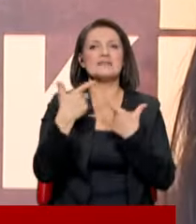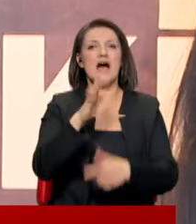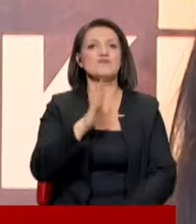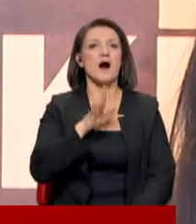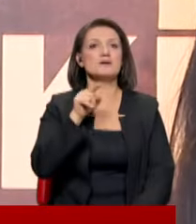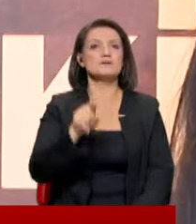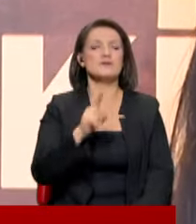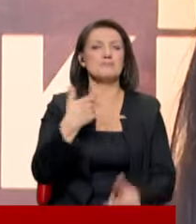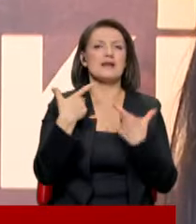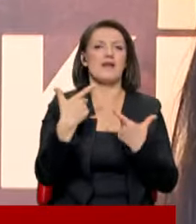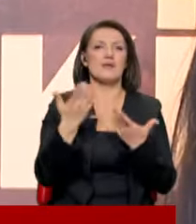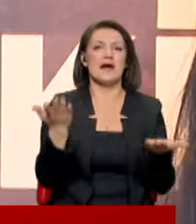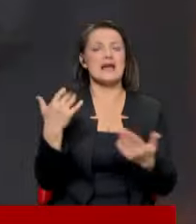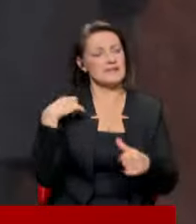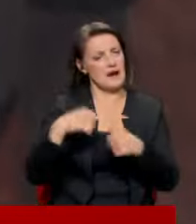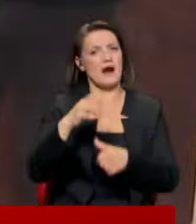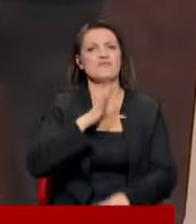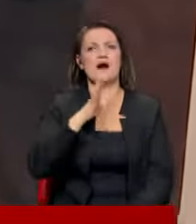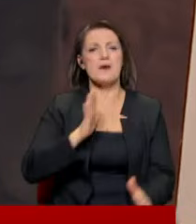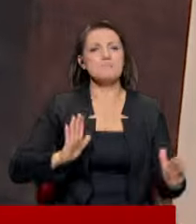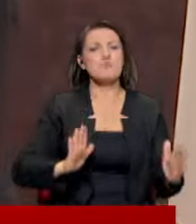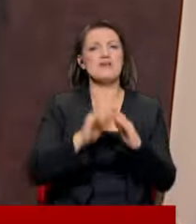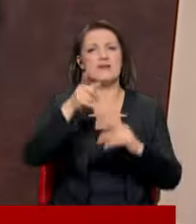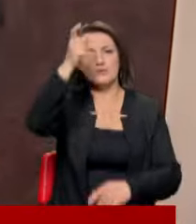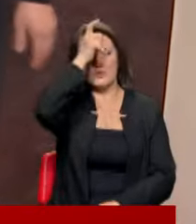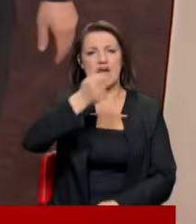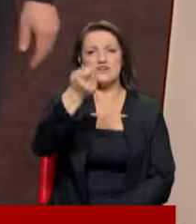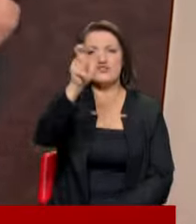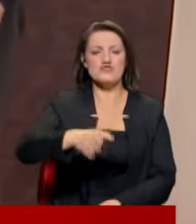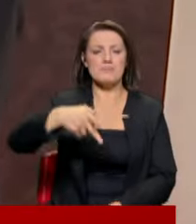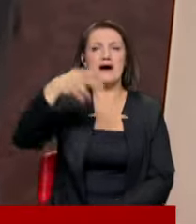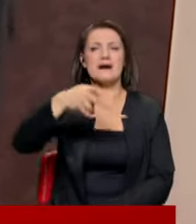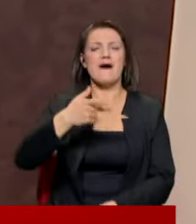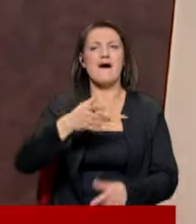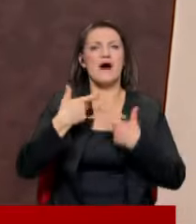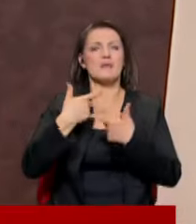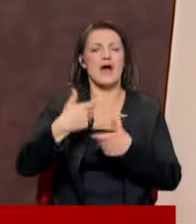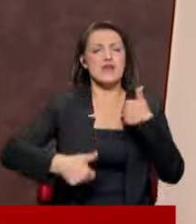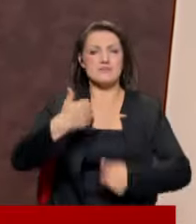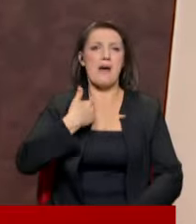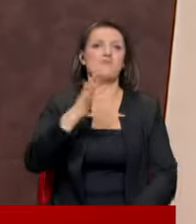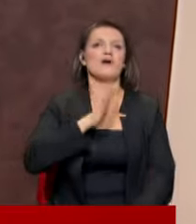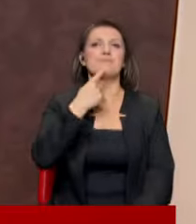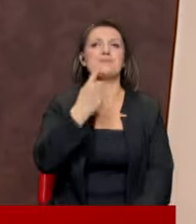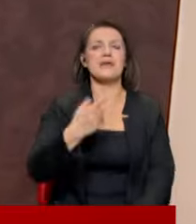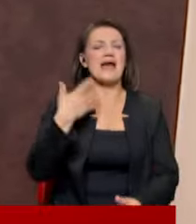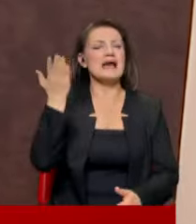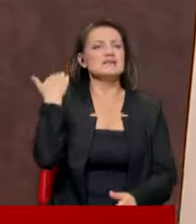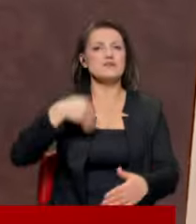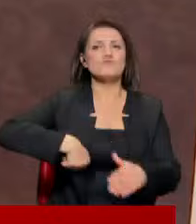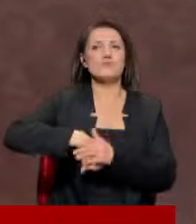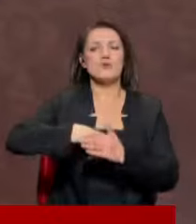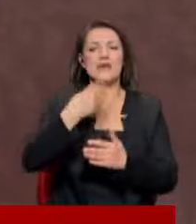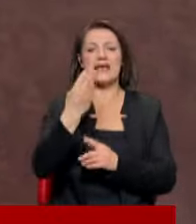vardı, bir Hatay gene var. Muhalefet kanadında Türkiye İşçi Partisi Hatay yarışında ben de varım dedi. Eski futbolcu ve